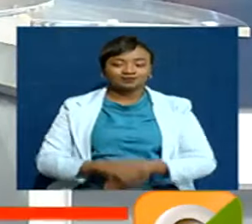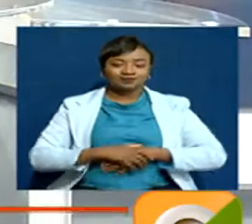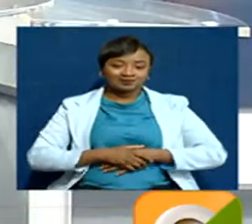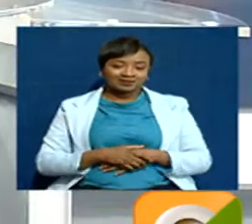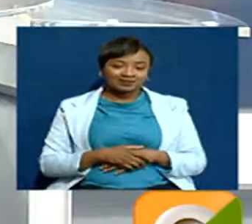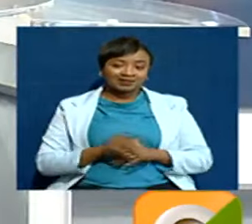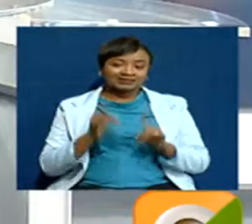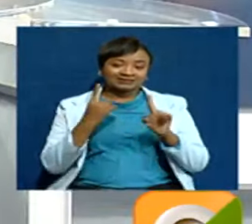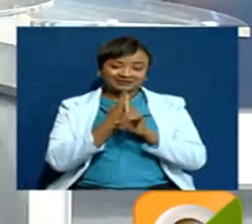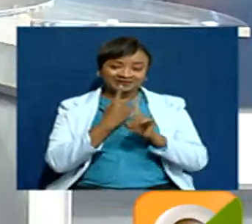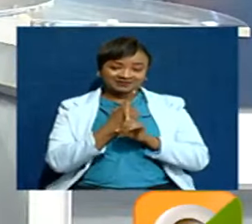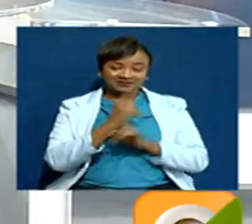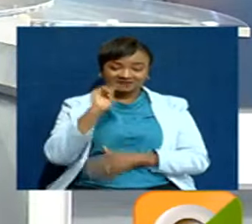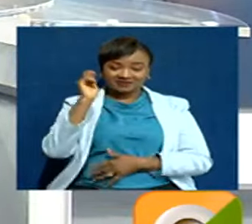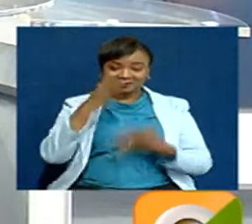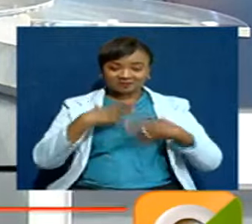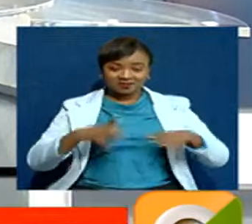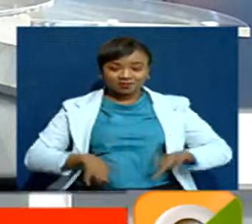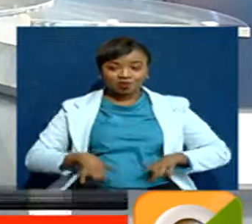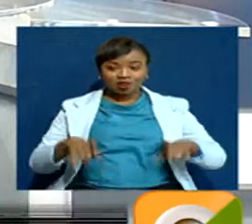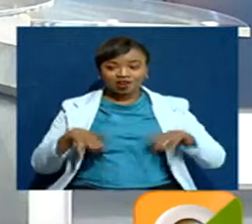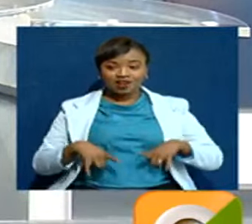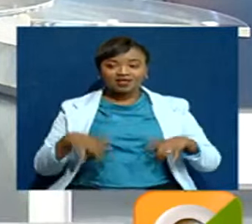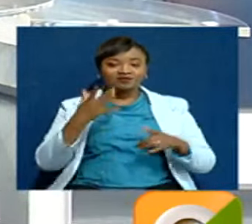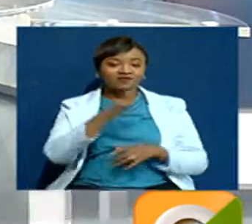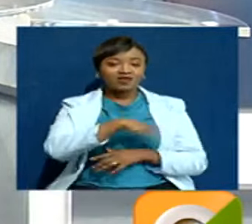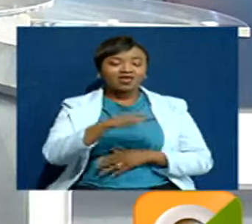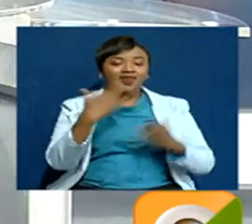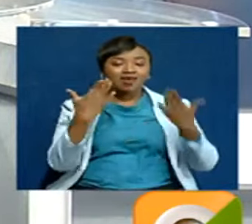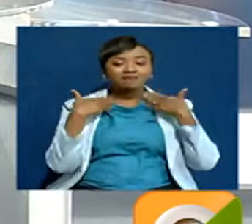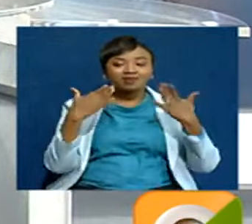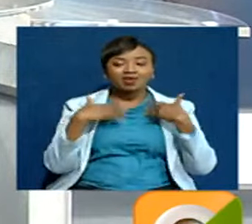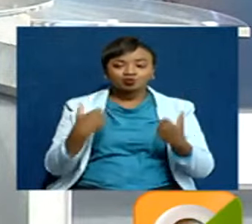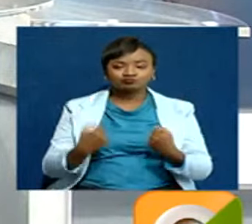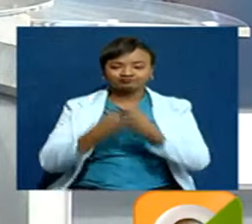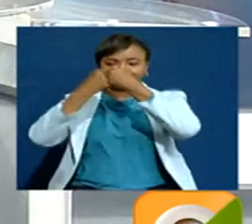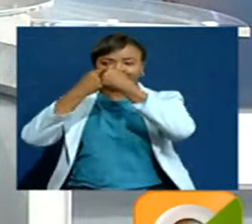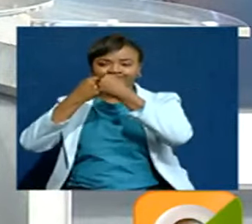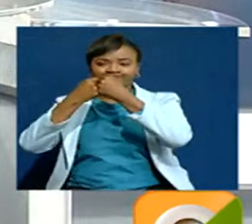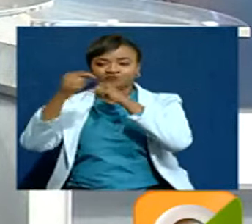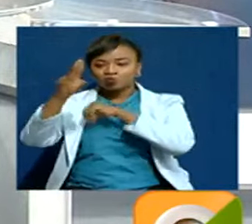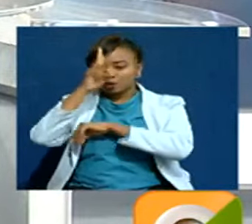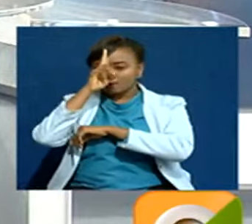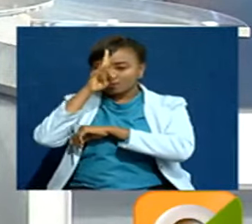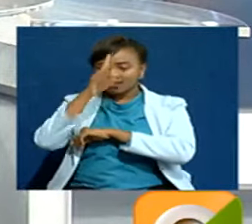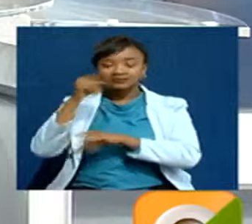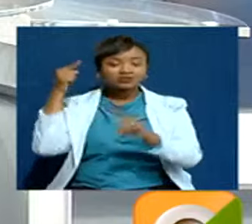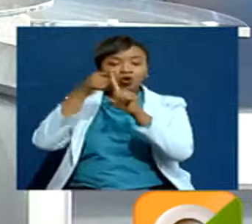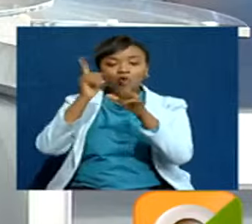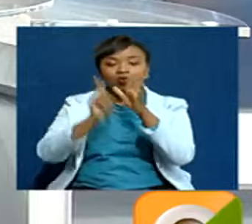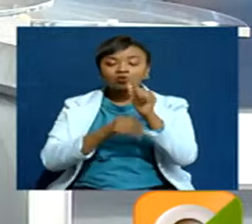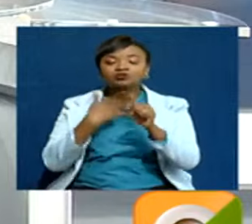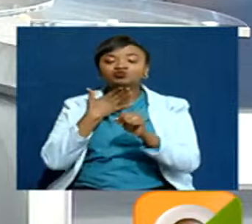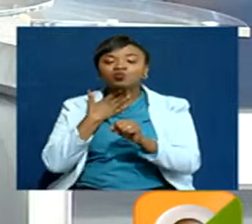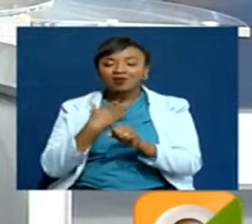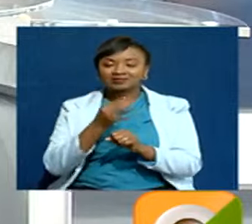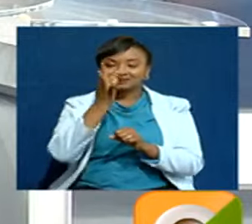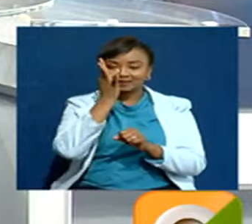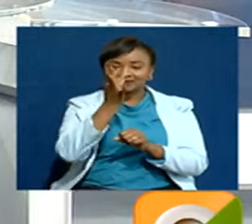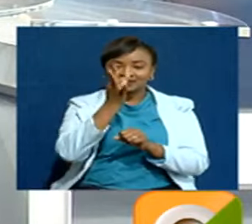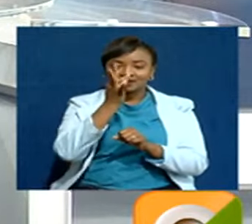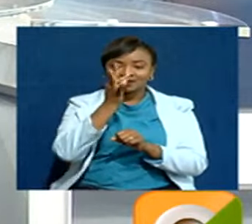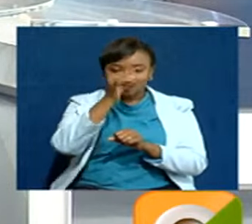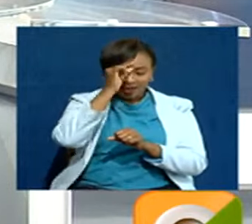Baadhi ya wakazi wa Meru wamekabiliana na polisi kwenye maandamano wakimtaka Gavana Kawira Mwangaza kuondoka ofisini baada ya